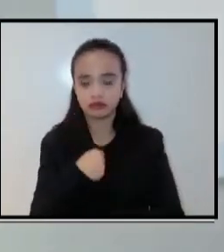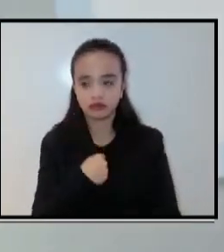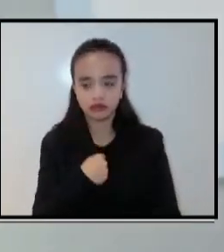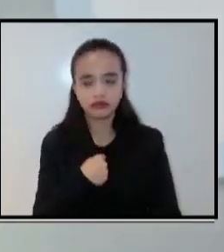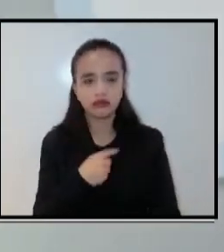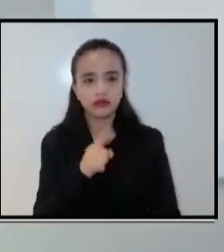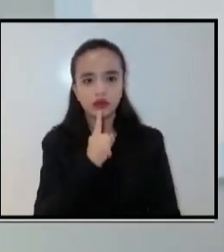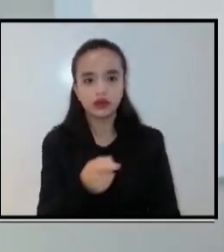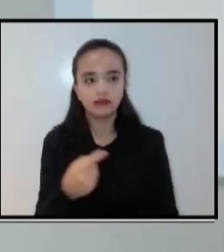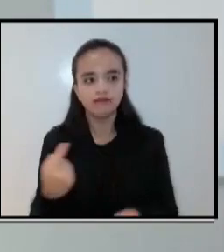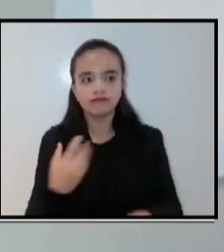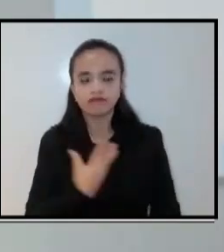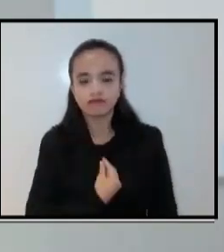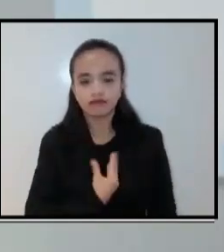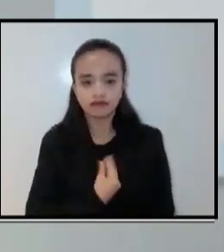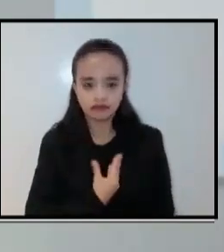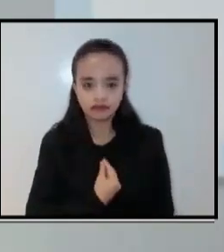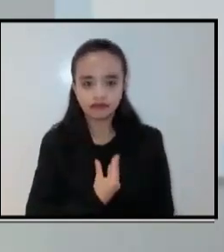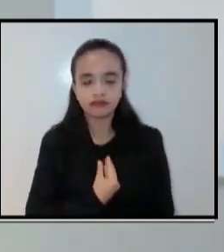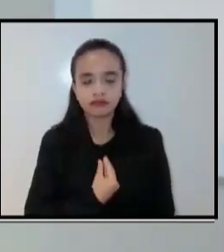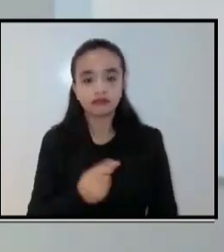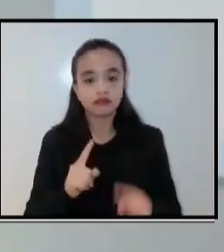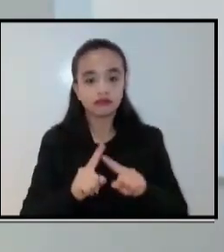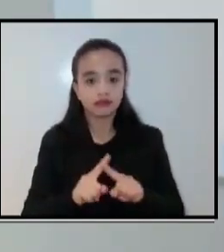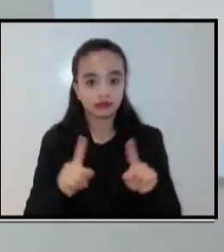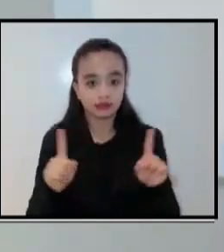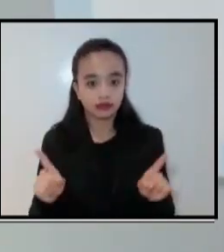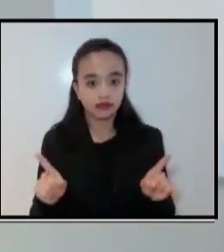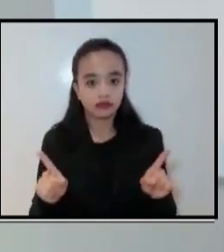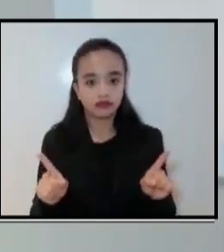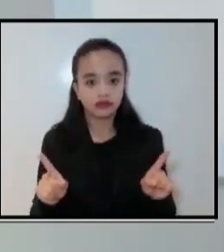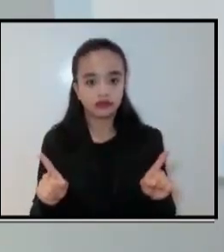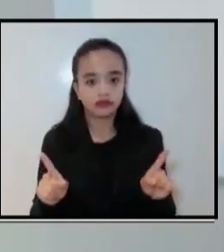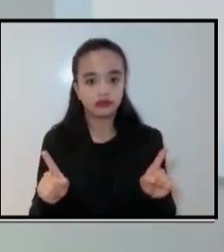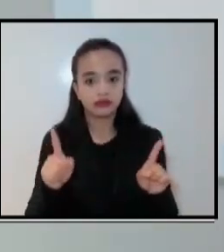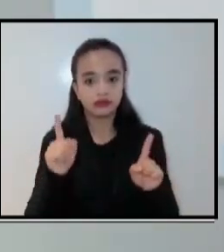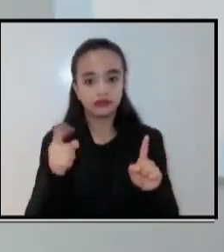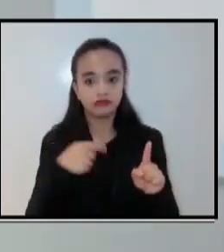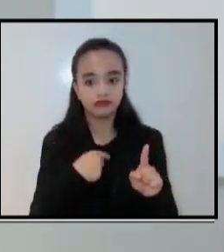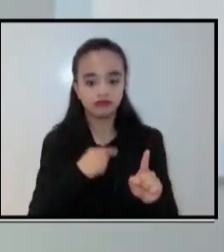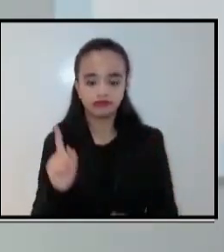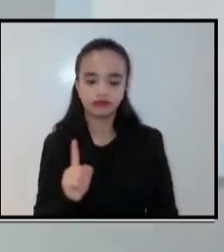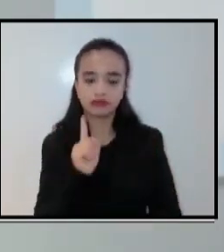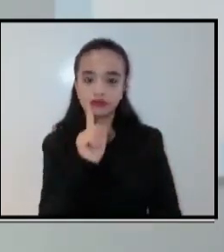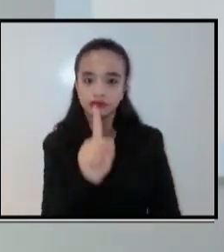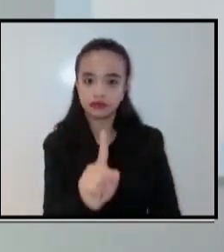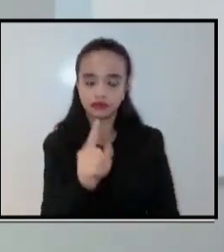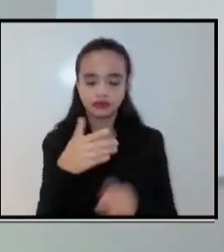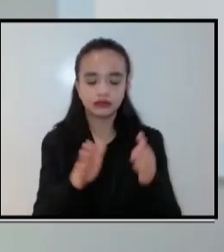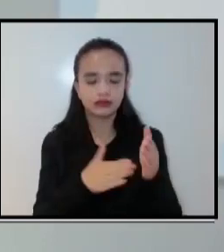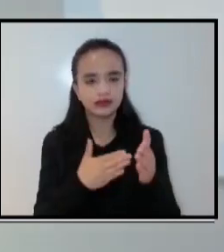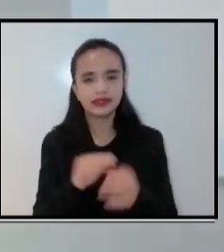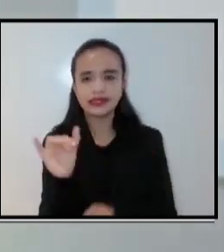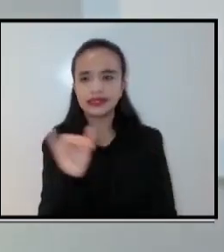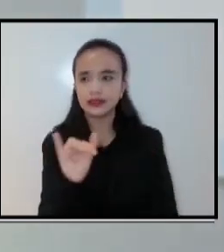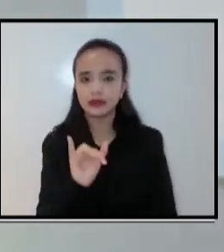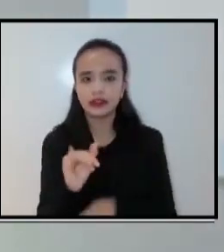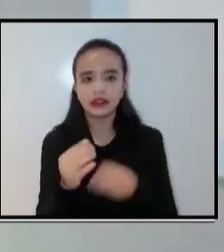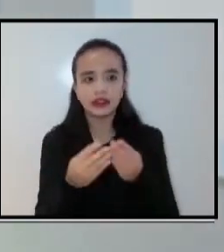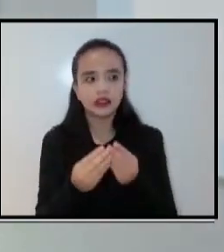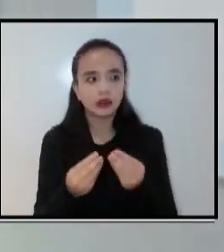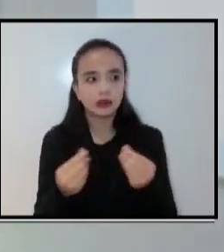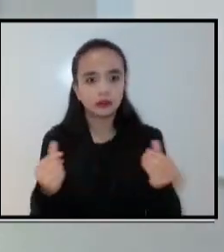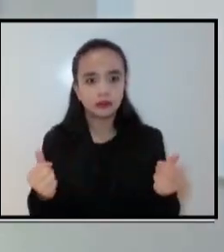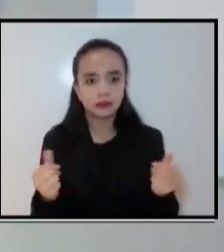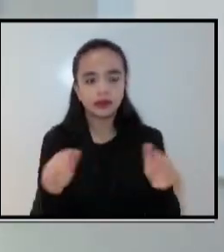kaba ko po noon. Pero nung pagkano ko po nung sa stage, pagkakanta ko po, para siyang nawala na and na-relax na